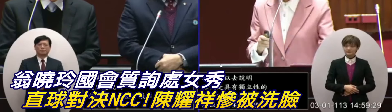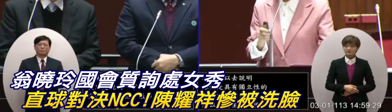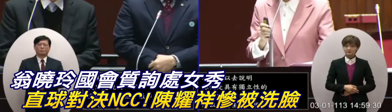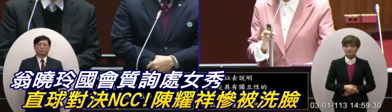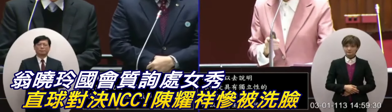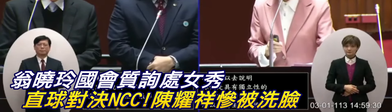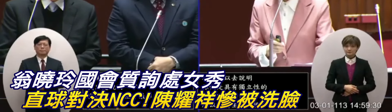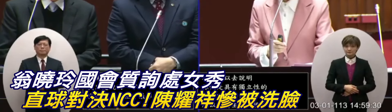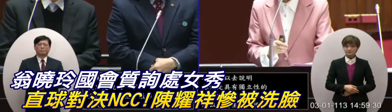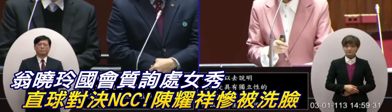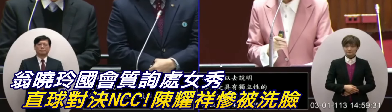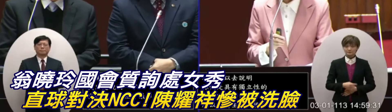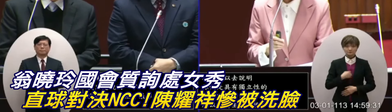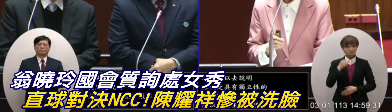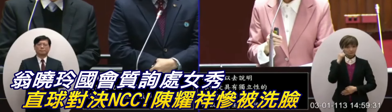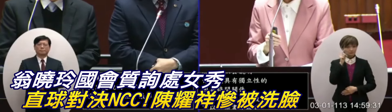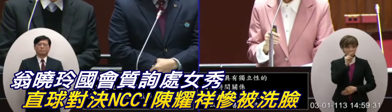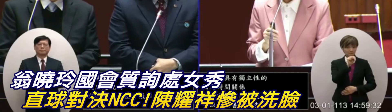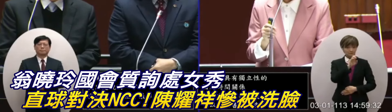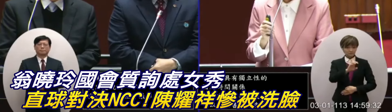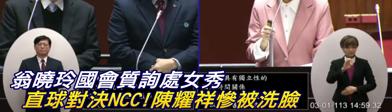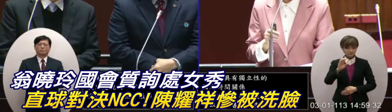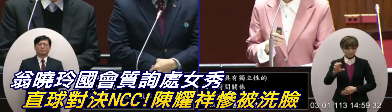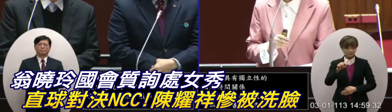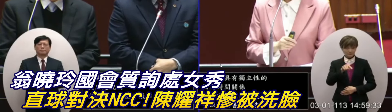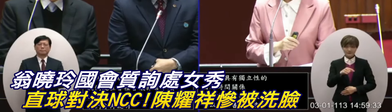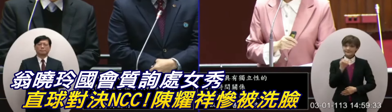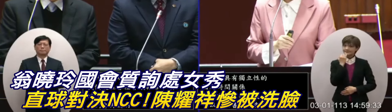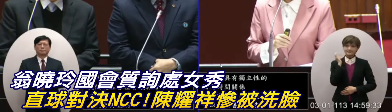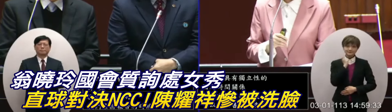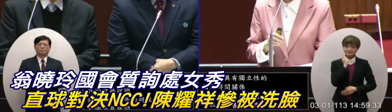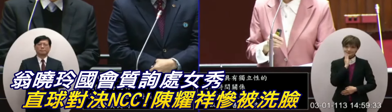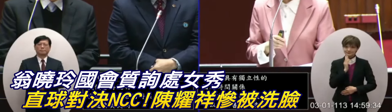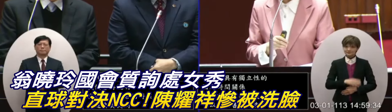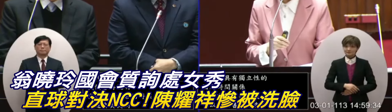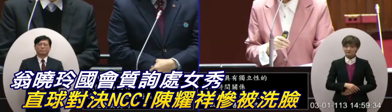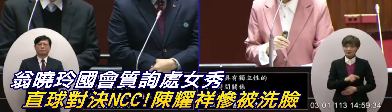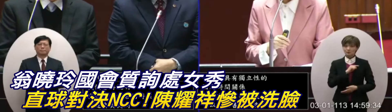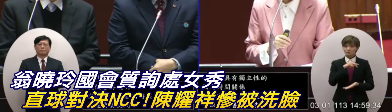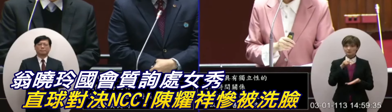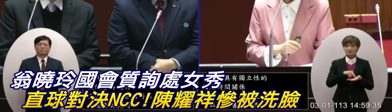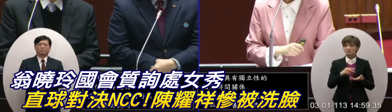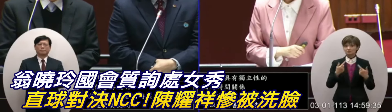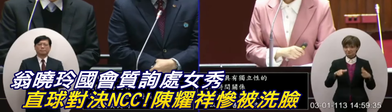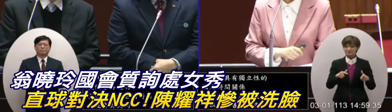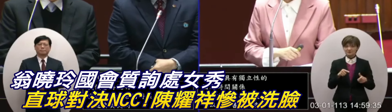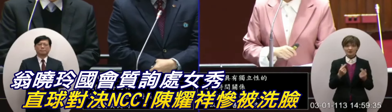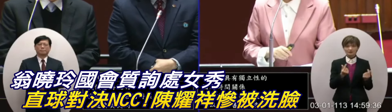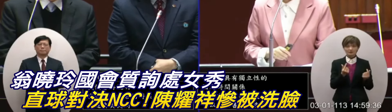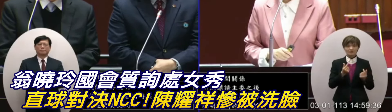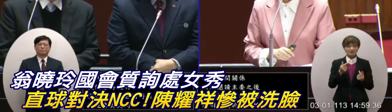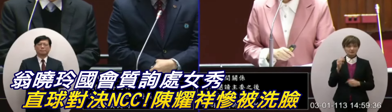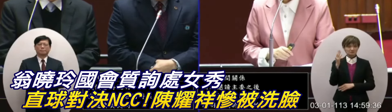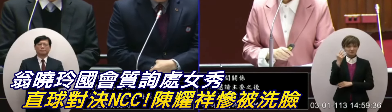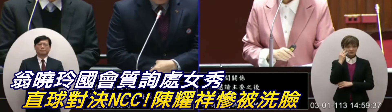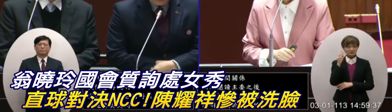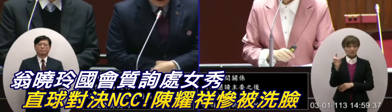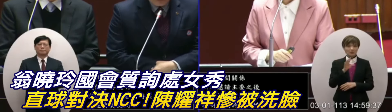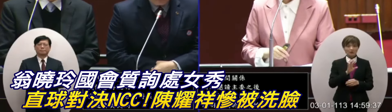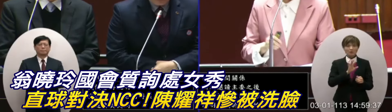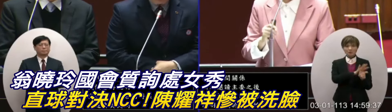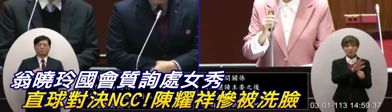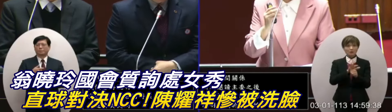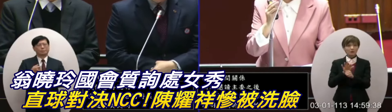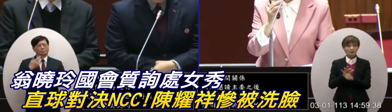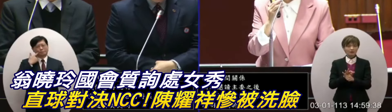就是我认为说 NCC 基本上它很可惜它已经不再是独立机关，变成是政治的打手，成为选举的工具。 我们